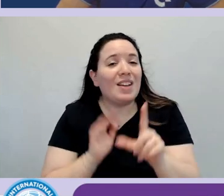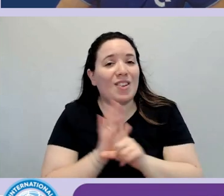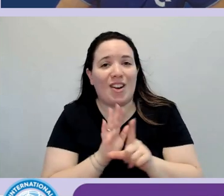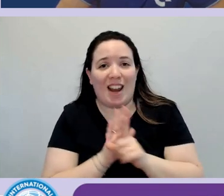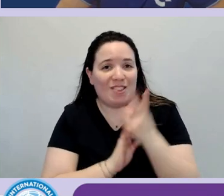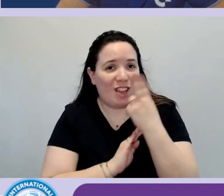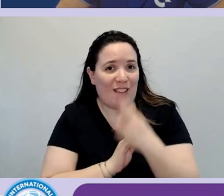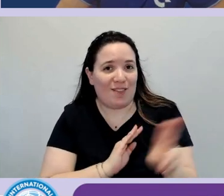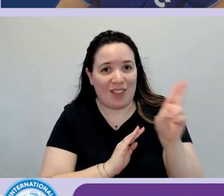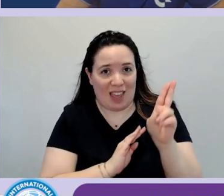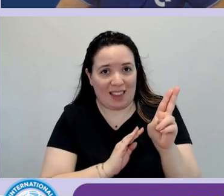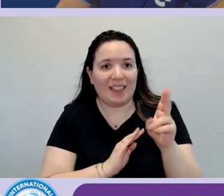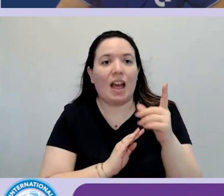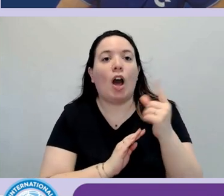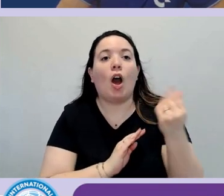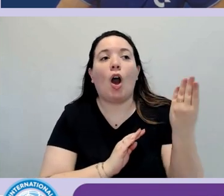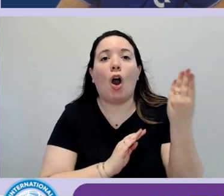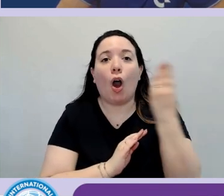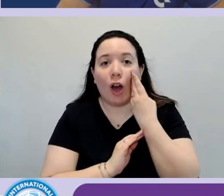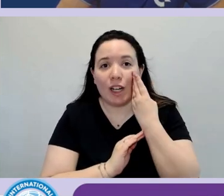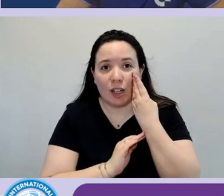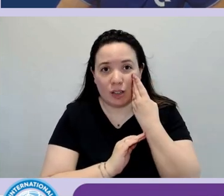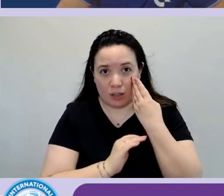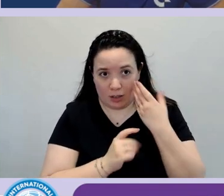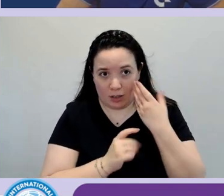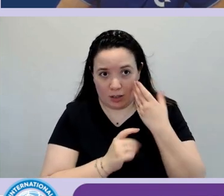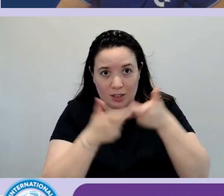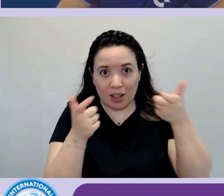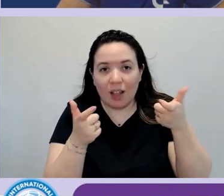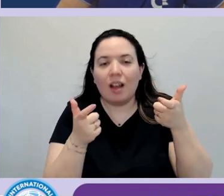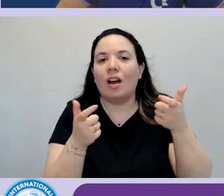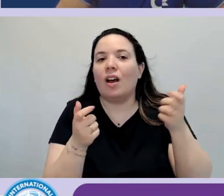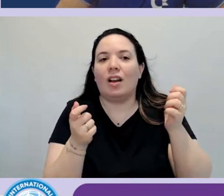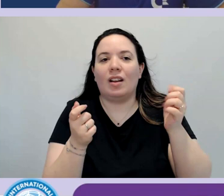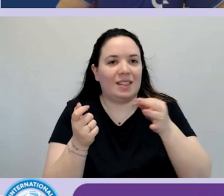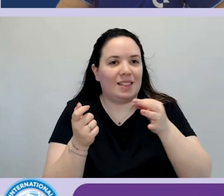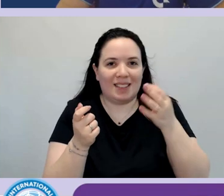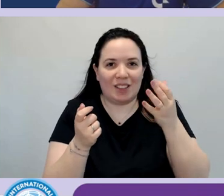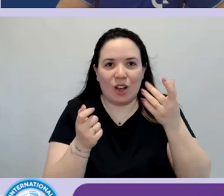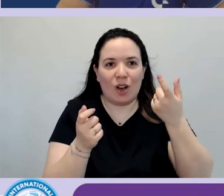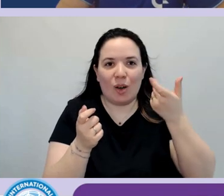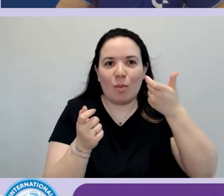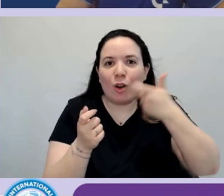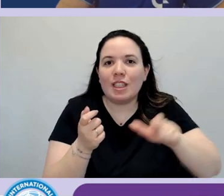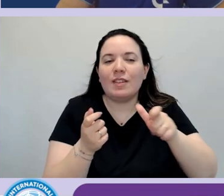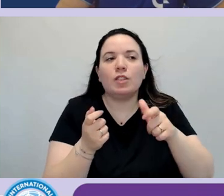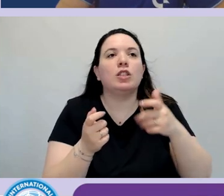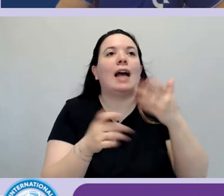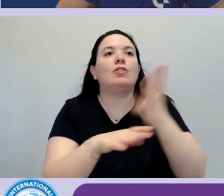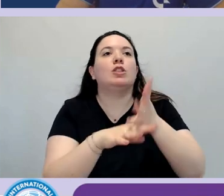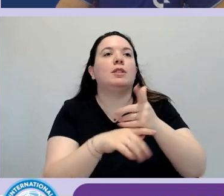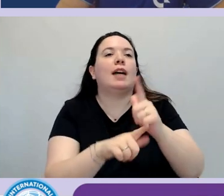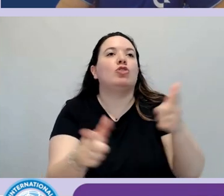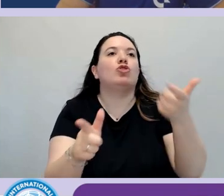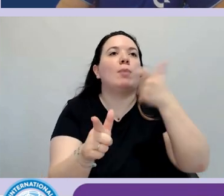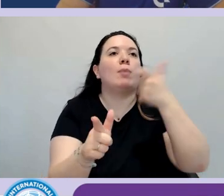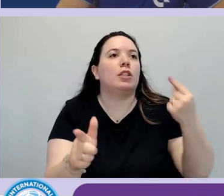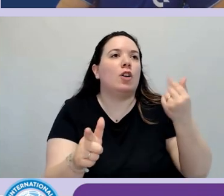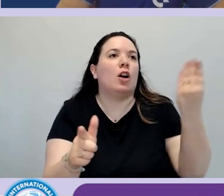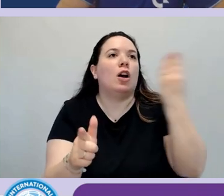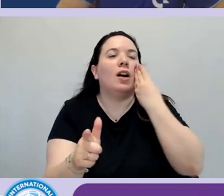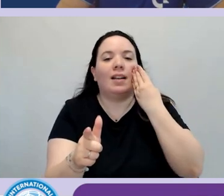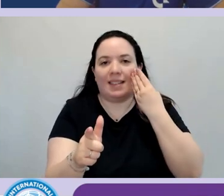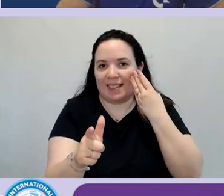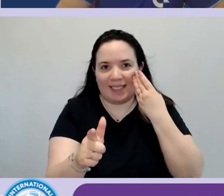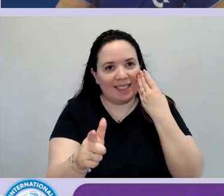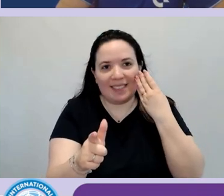essere motivazione per non applicarla ai siti web e app mobile chiaramente anche qui va valutato caso